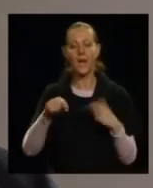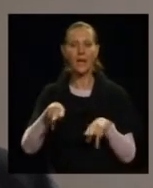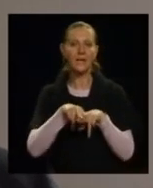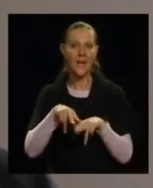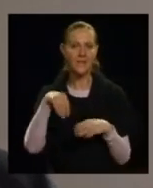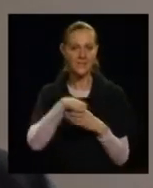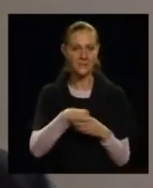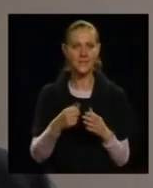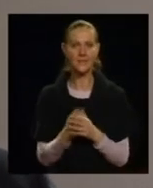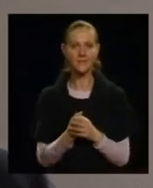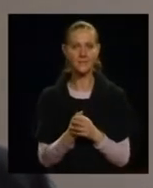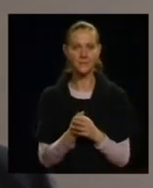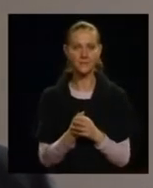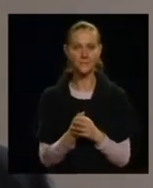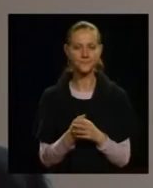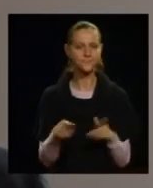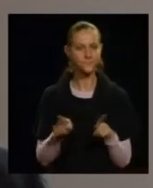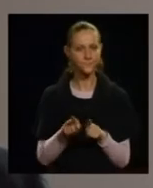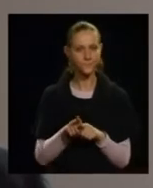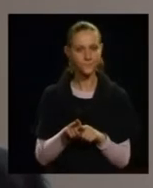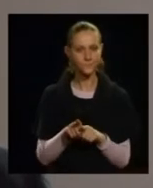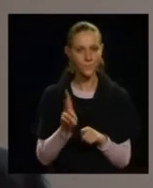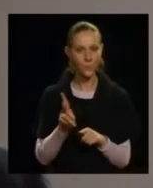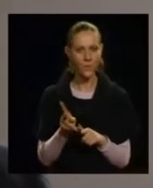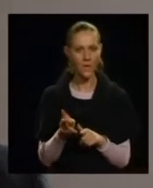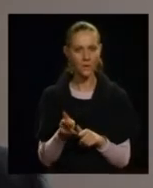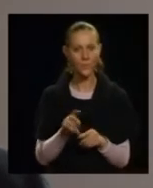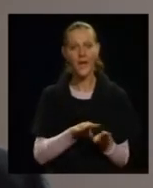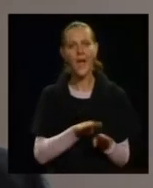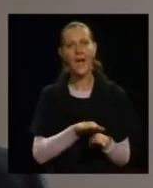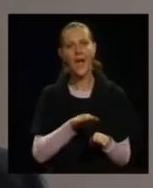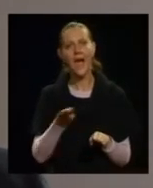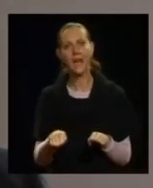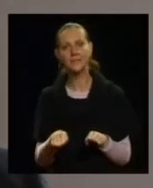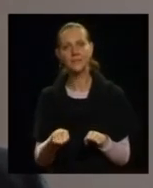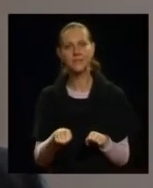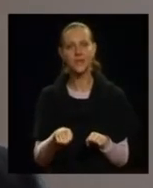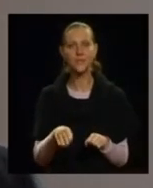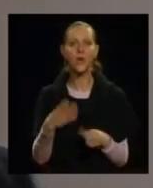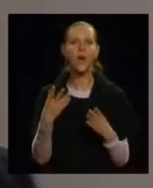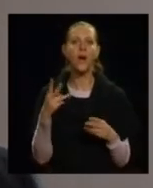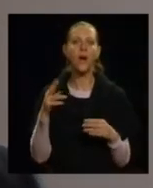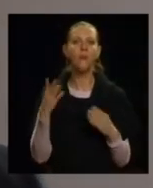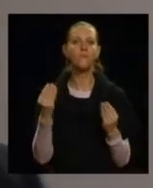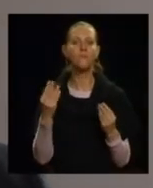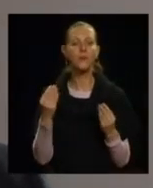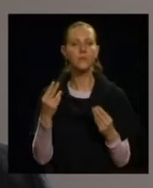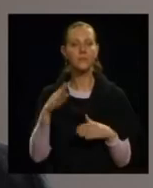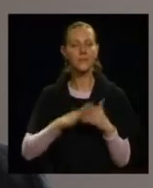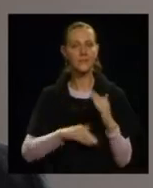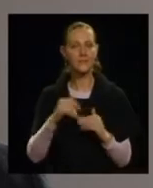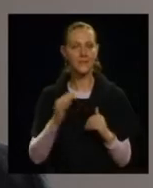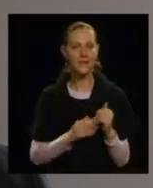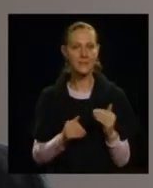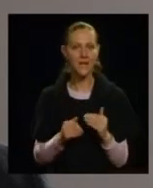rendezvényen részt vesznek. Ugyanakkor áttételesen a vagyonkezelő